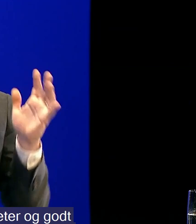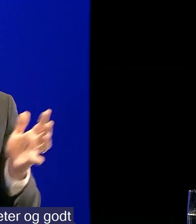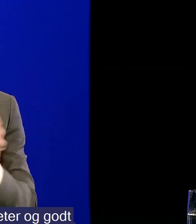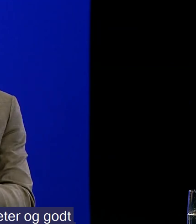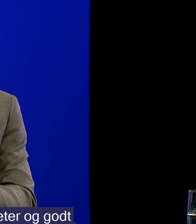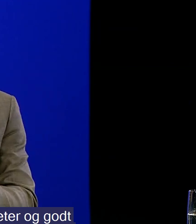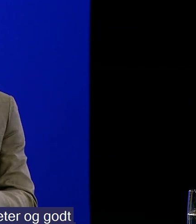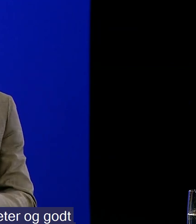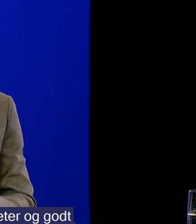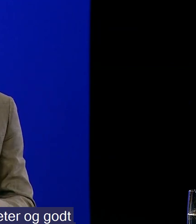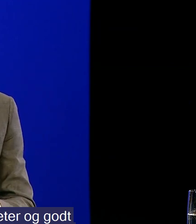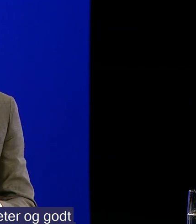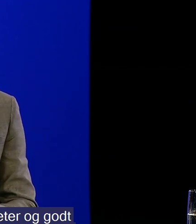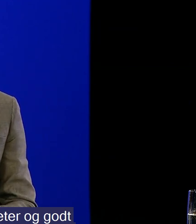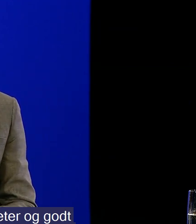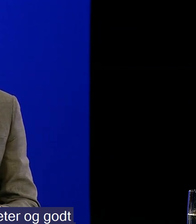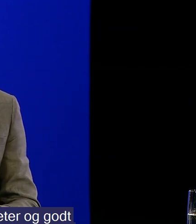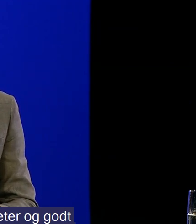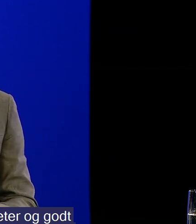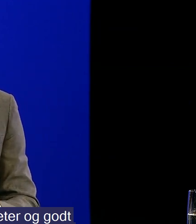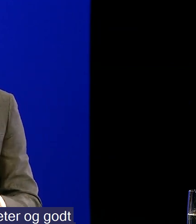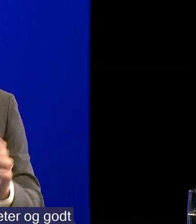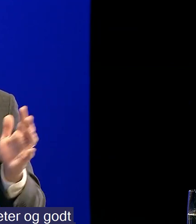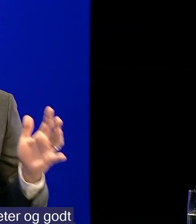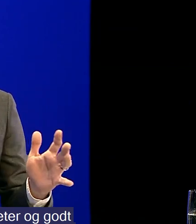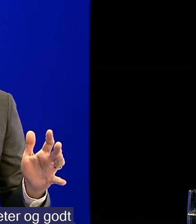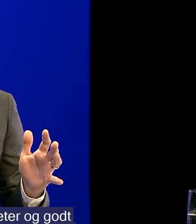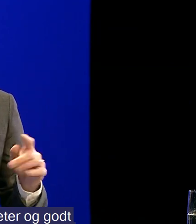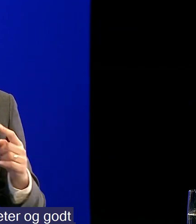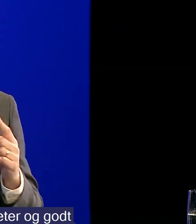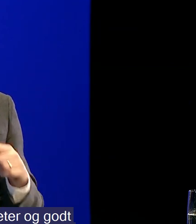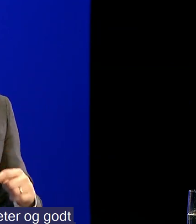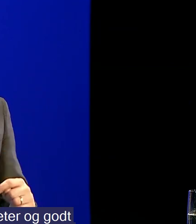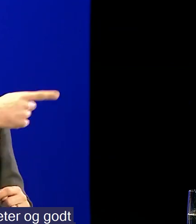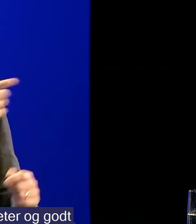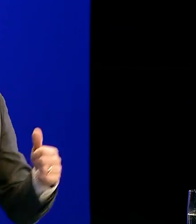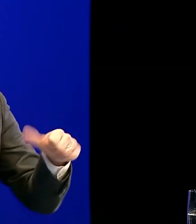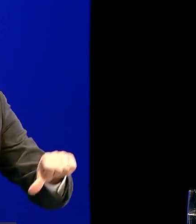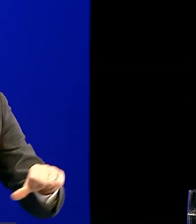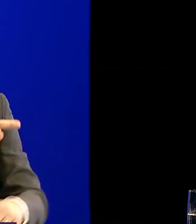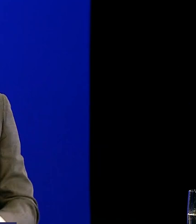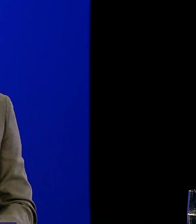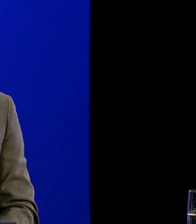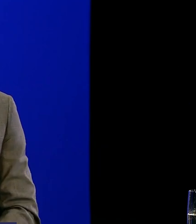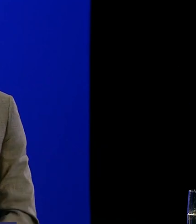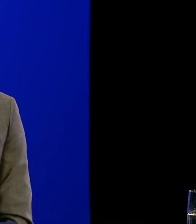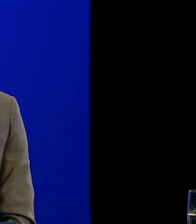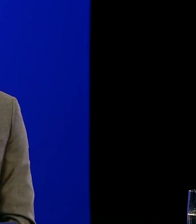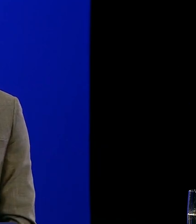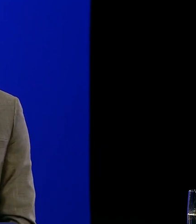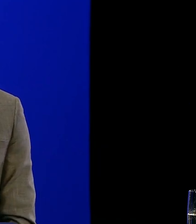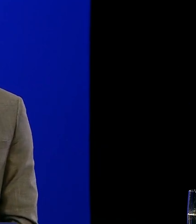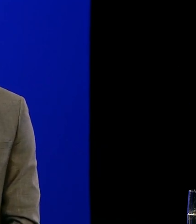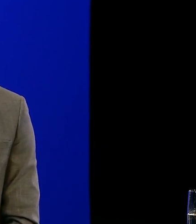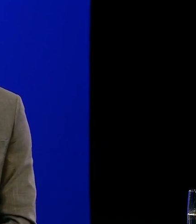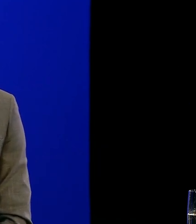gode rettigheter og godt opplæringsapparat, som var for 25-30 år siden, mens i dag disse